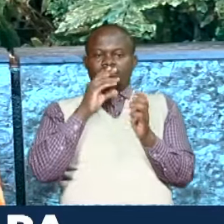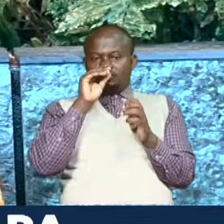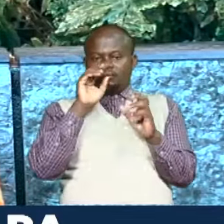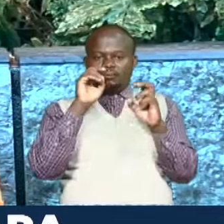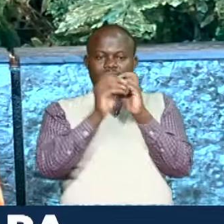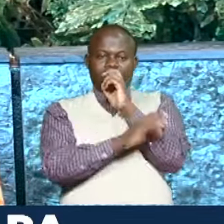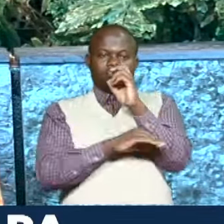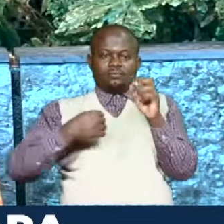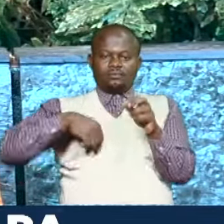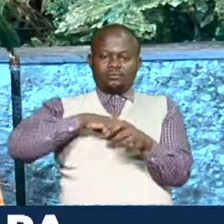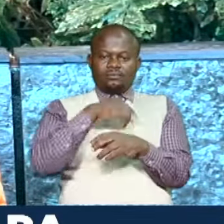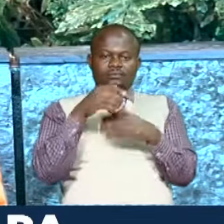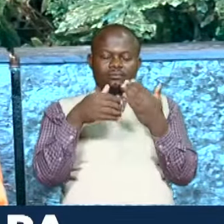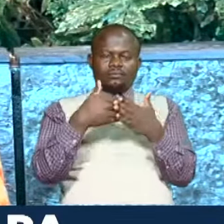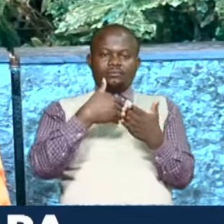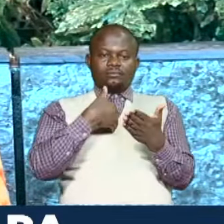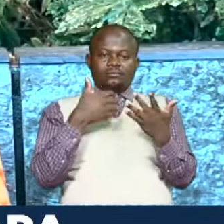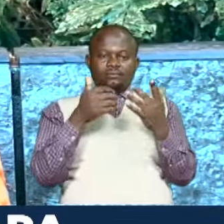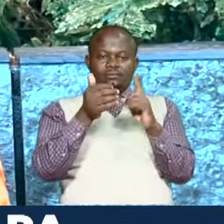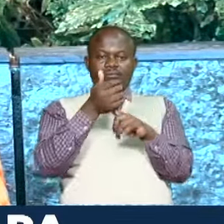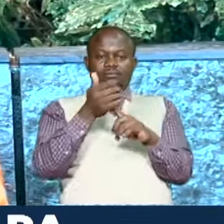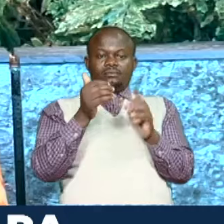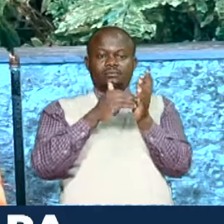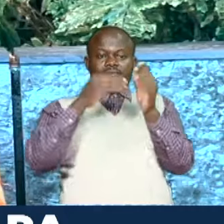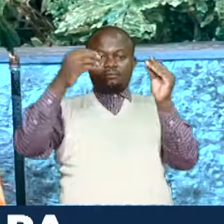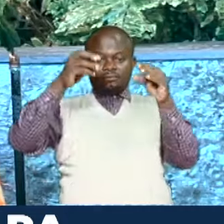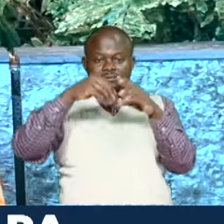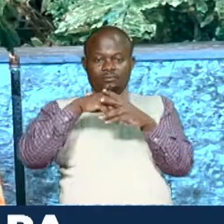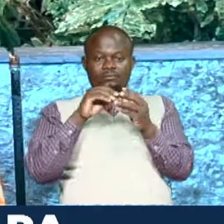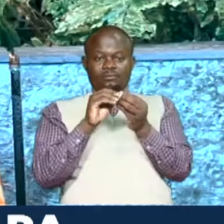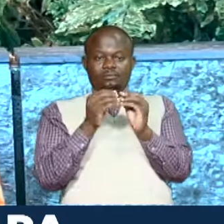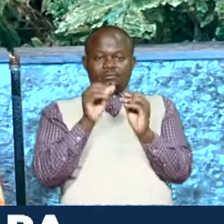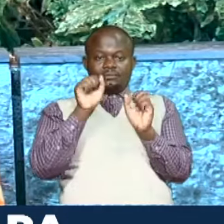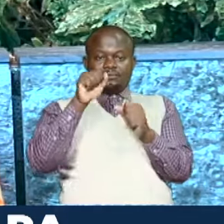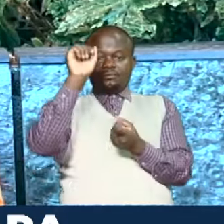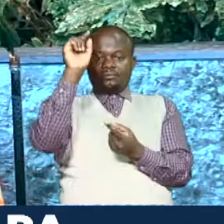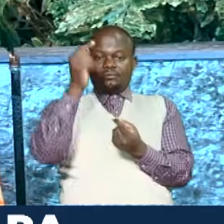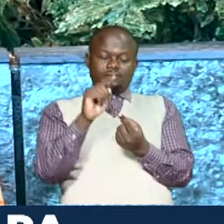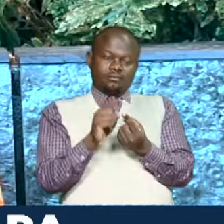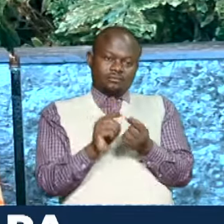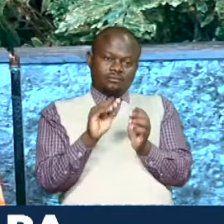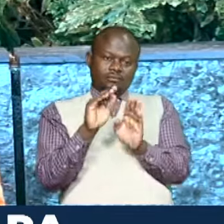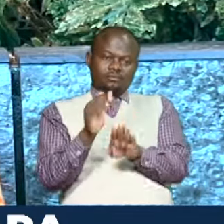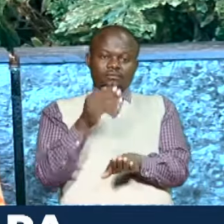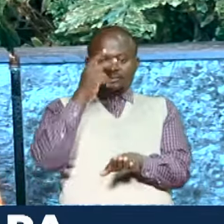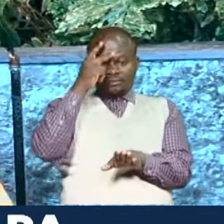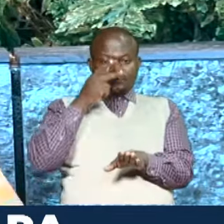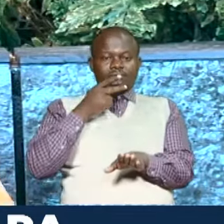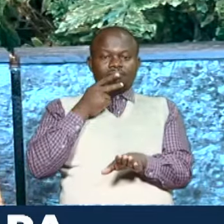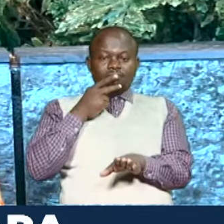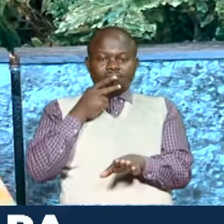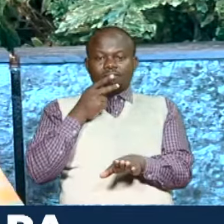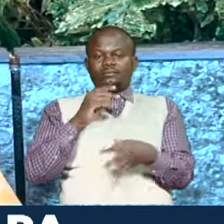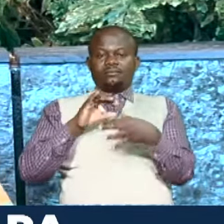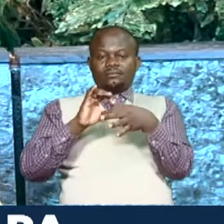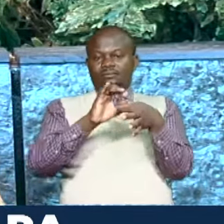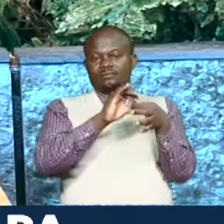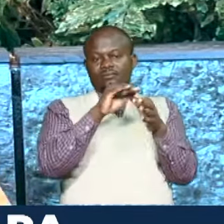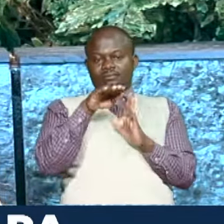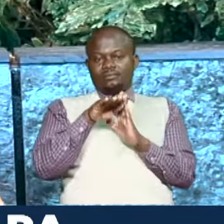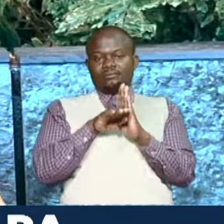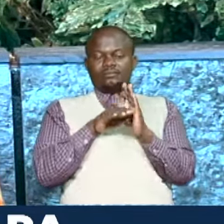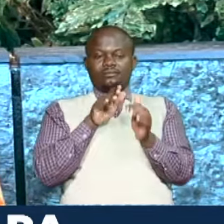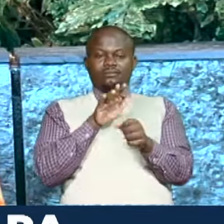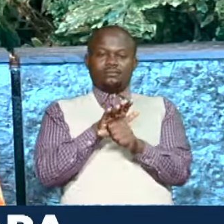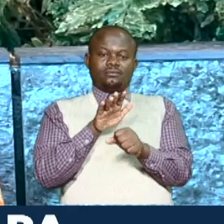aho tubigejeje kandi bigaragara no mu mibare kuba twarabashije kugabanya impfu z'ababyeyi ni urukomatanirwa gahunda